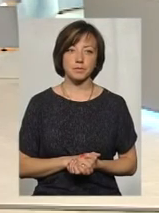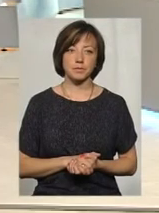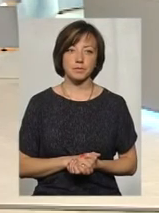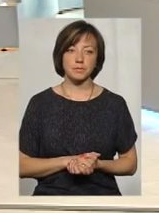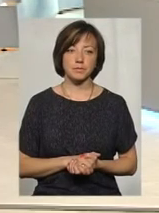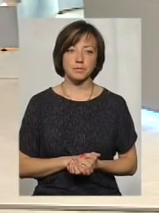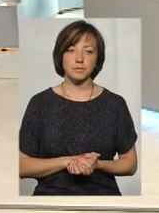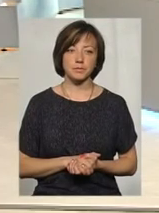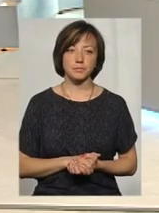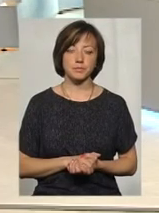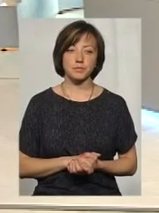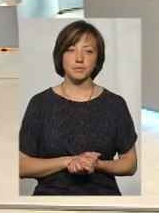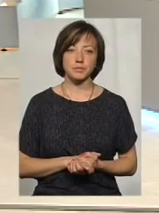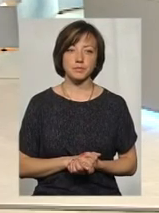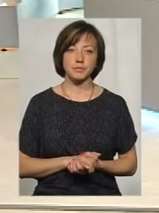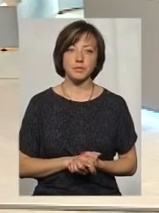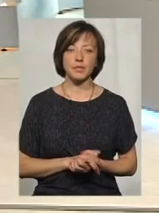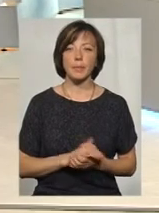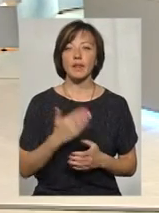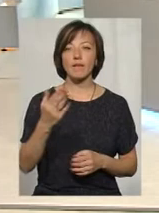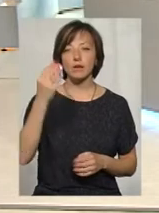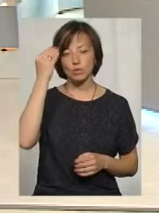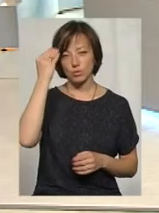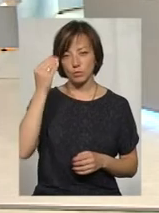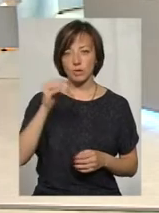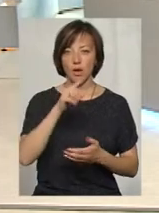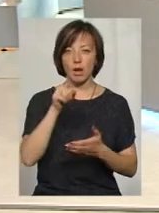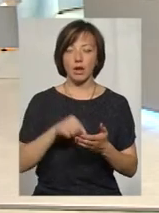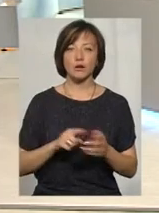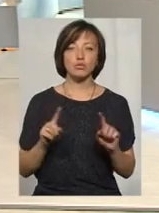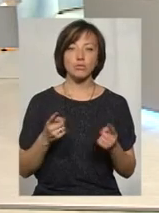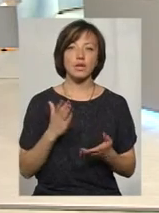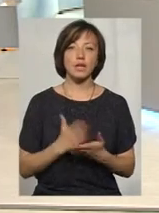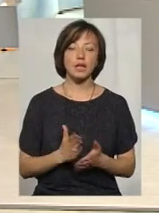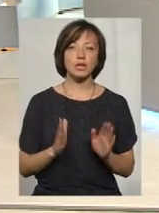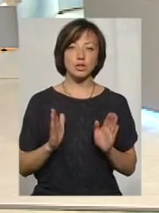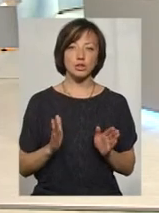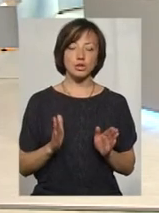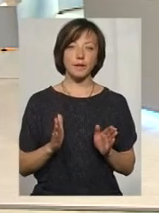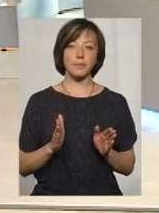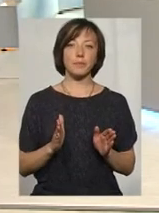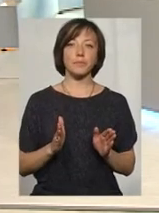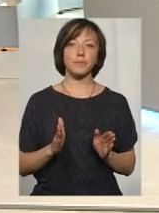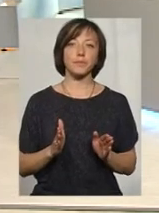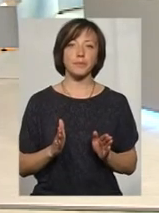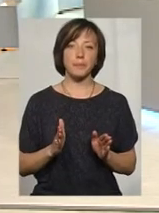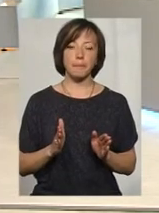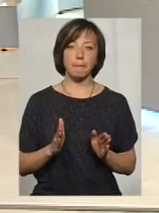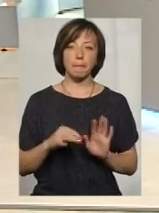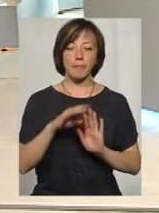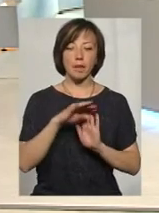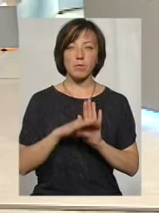Власне, Олексію, на вашу думку, чому є лише в тому